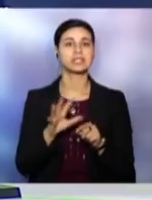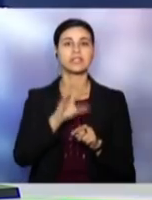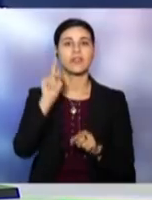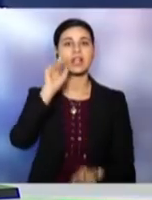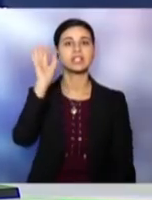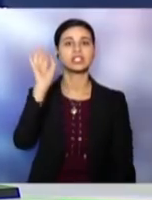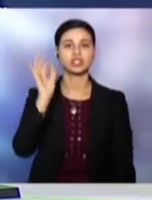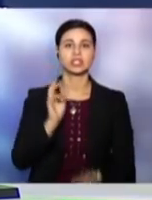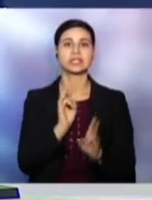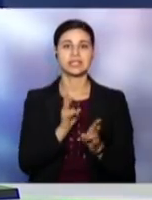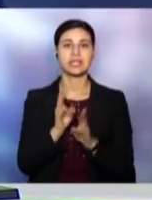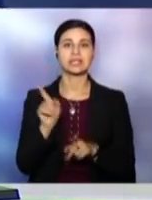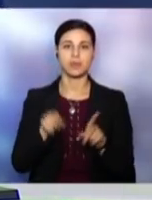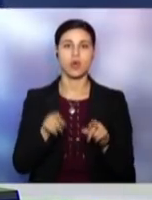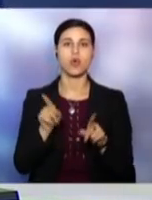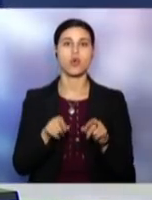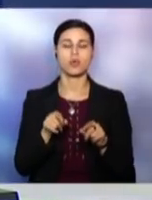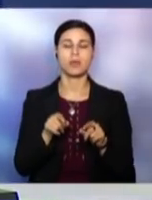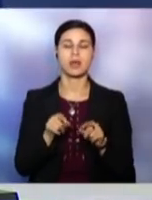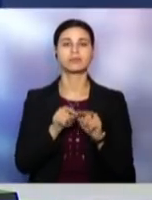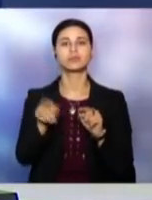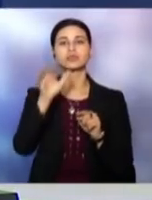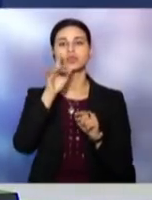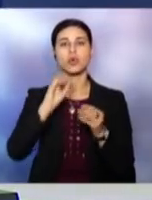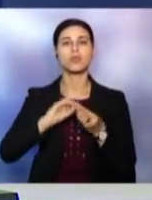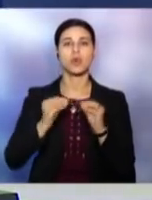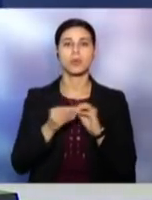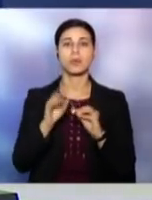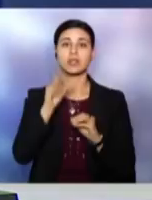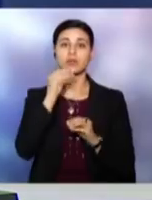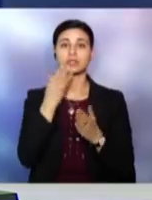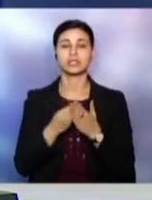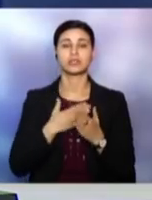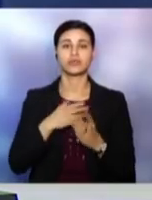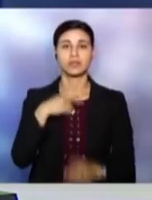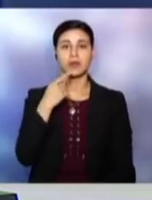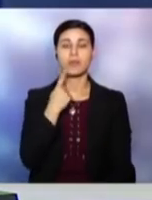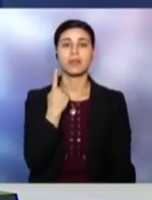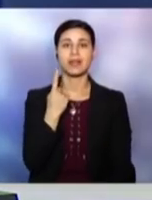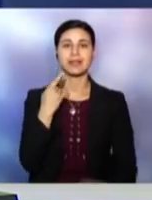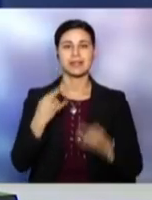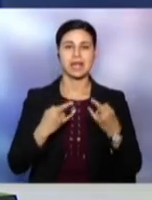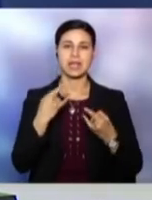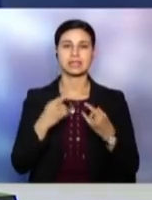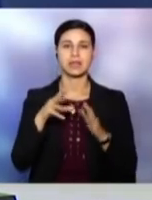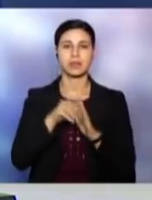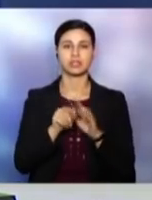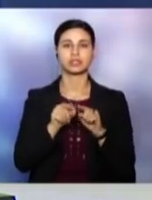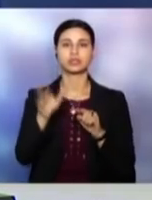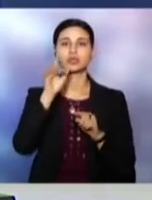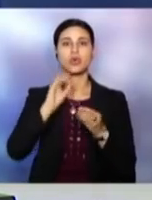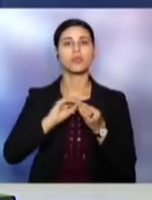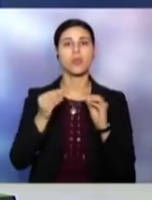ხშირად ზარალდება ხოლმე სეზონური პრობლემებით და როდესაც ჩვენ საუბრობდით ერთ-ერთ გადაცემაში სეზონური